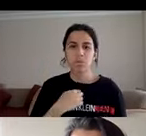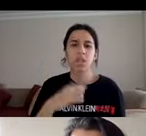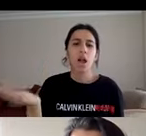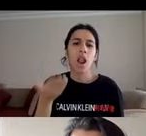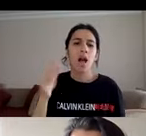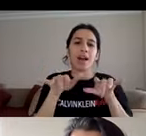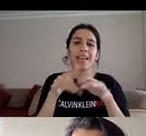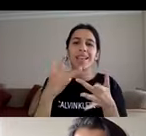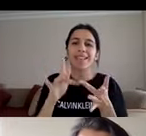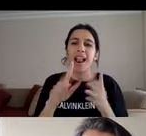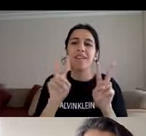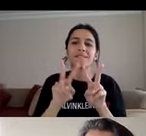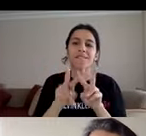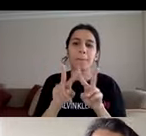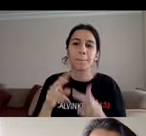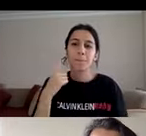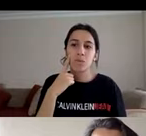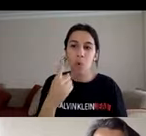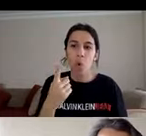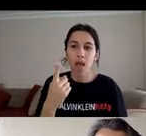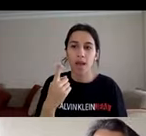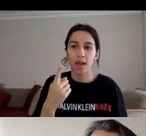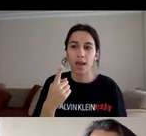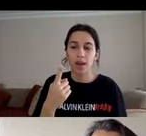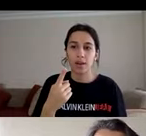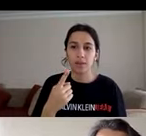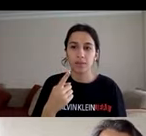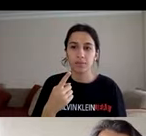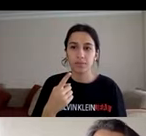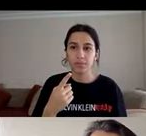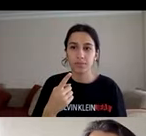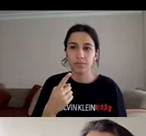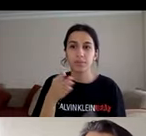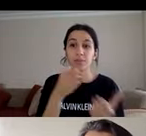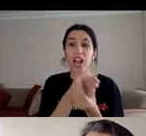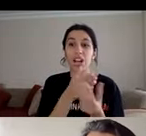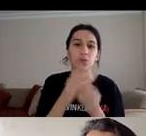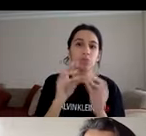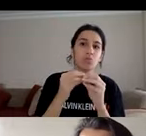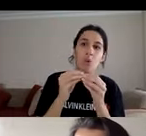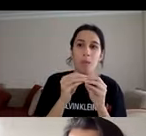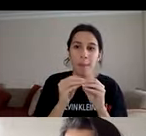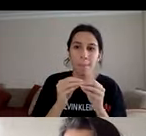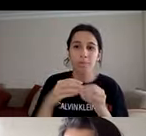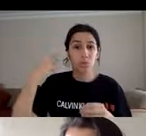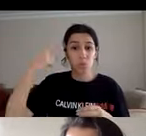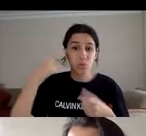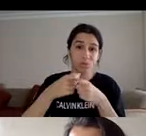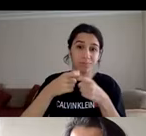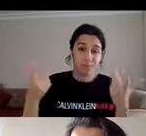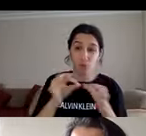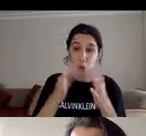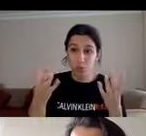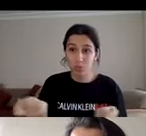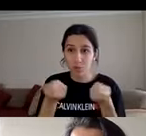web sitelerinde, yani bilgisayarlarla, masaüstü bilgisayarlarla bağlandığımız web sitelerindeki erişilebilirlik problemlerini düşünüp çözmeye çalışıyoruz